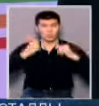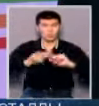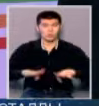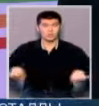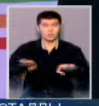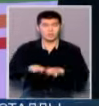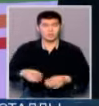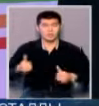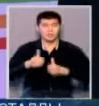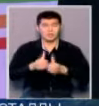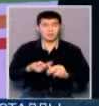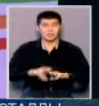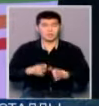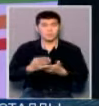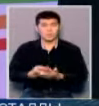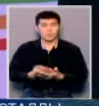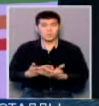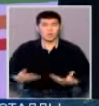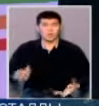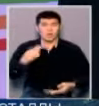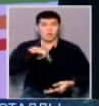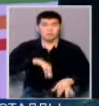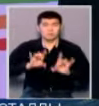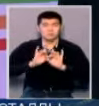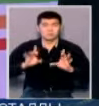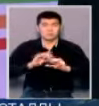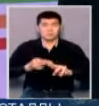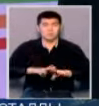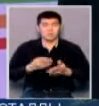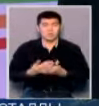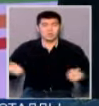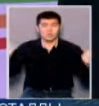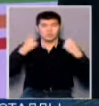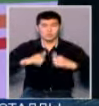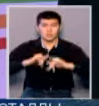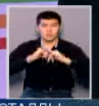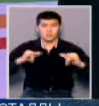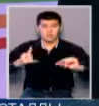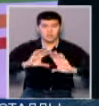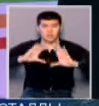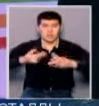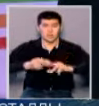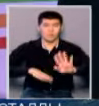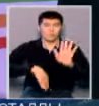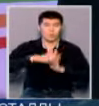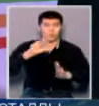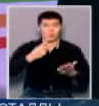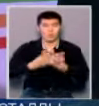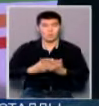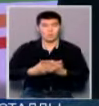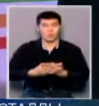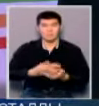бірге жасасып келе жатыр. Ұлттық рухты насихаттау жолында спортымызды дамытып, әлемдік дәрежеде көрсету